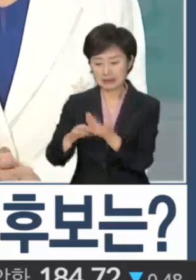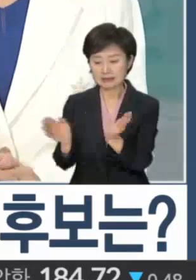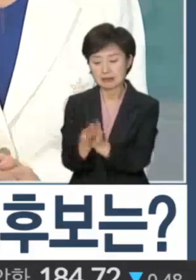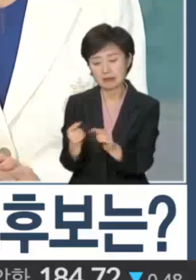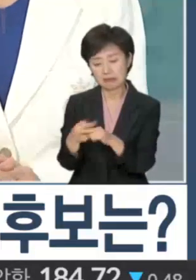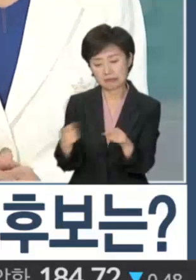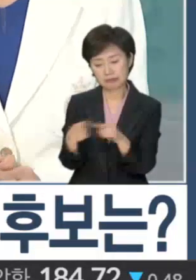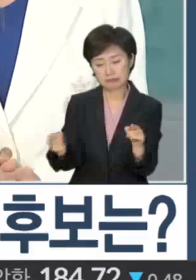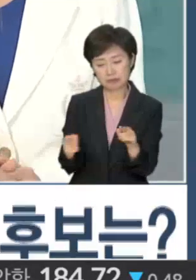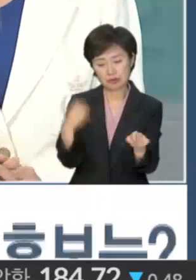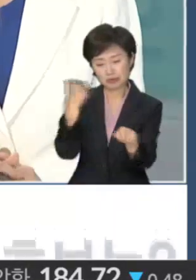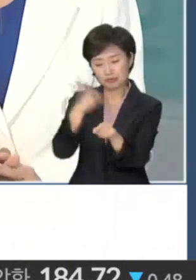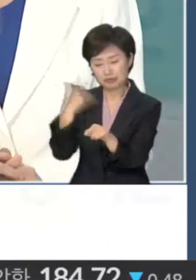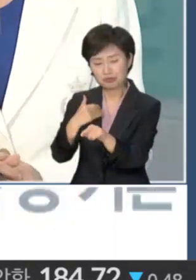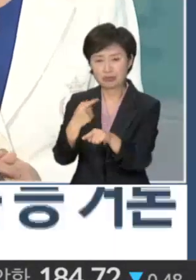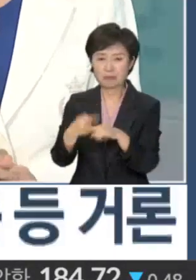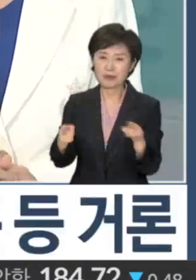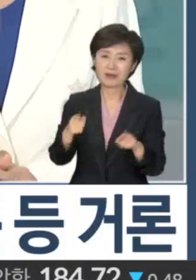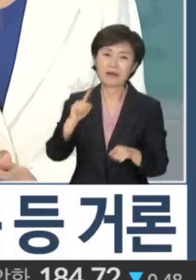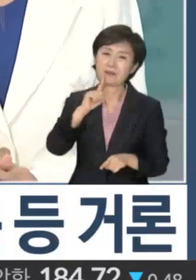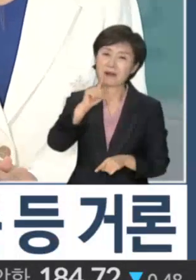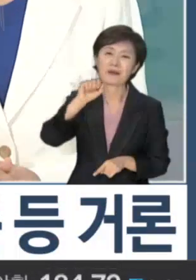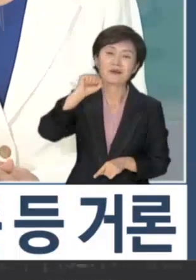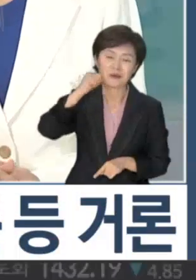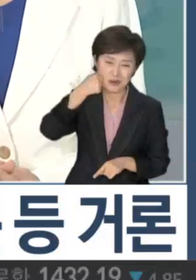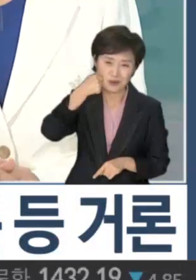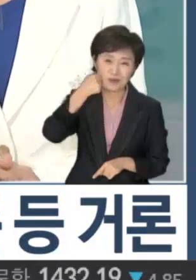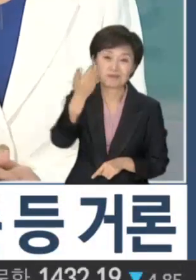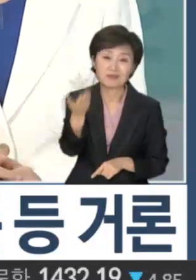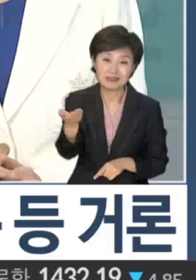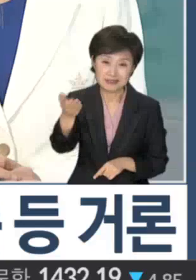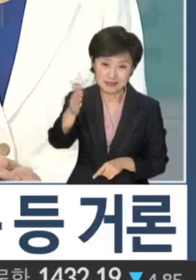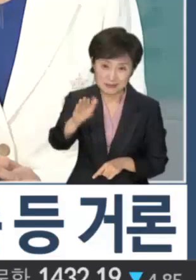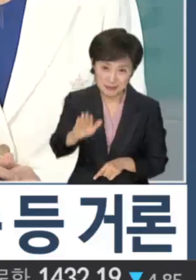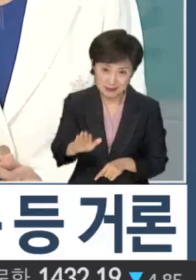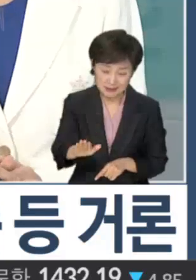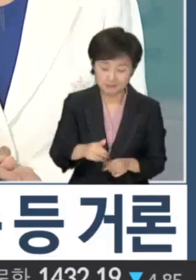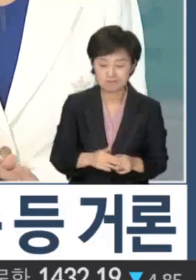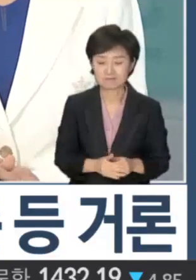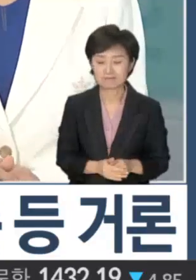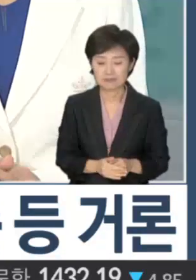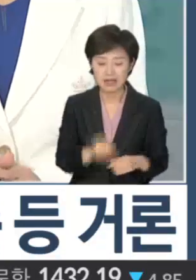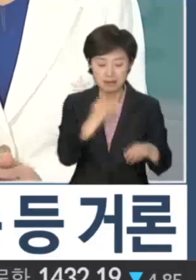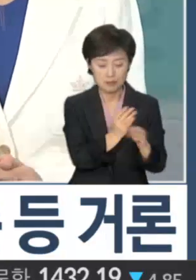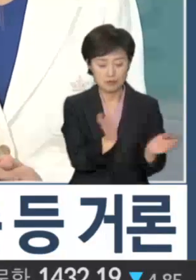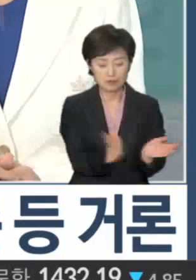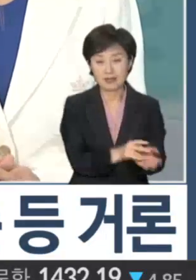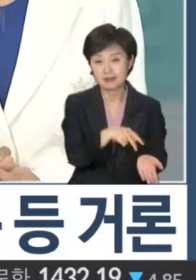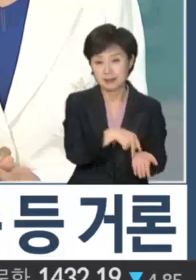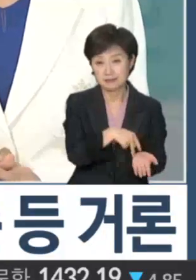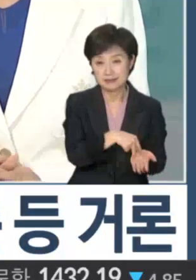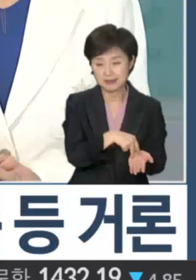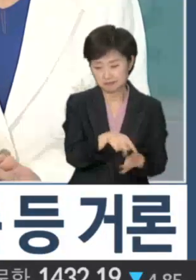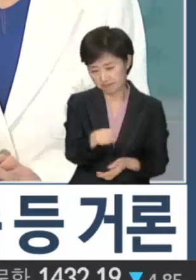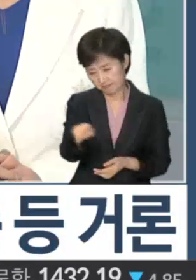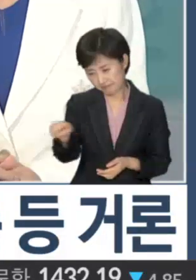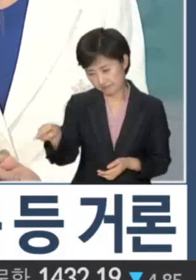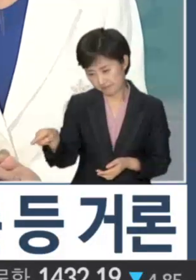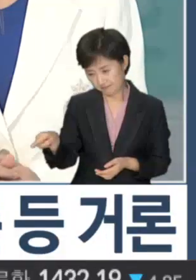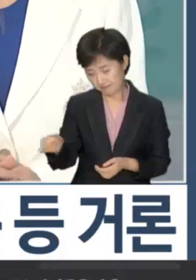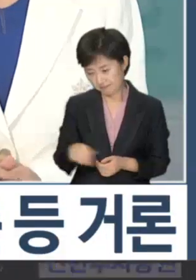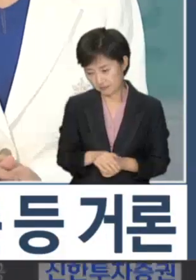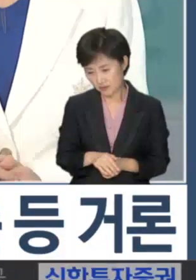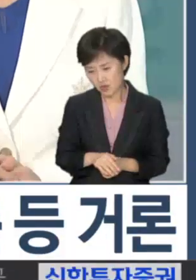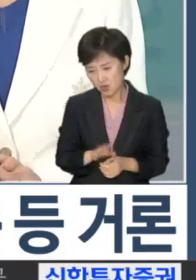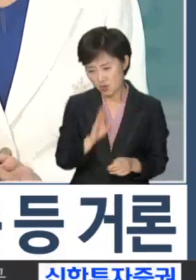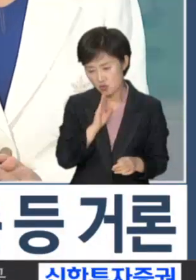해야 된다라고 얘기하기는 어렵지만 어떤 요소를 가진 사람이 좋겠다라는 부분은 네, 어찌됐든 민주당으로서는 어떤 분이 오든 사실